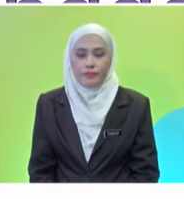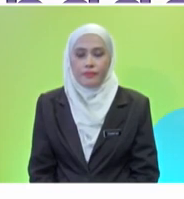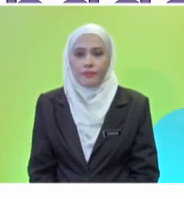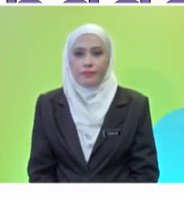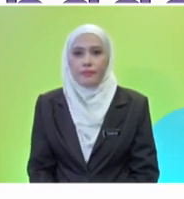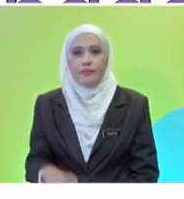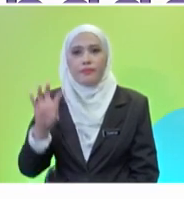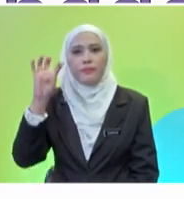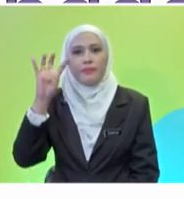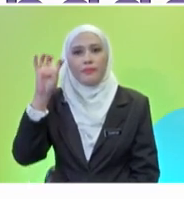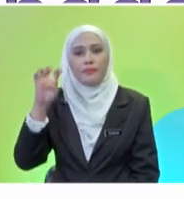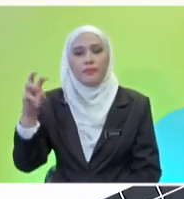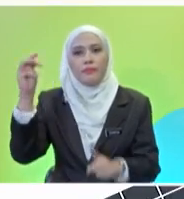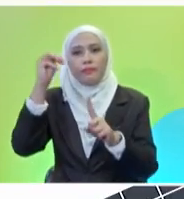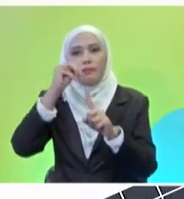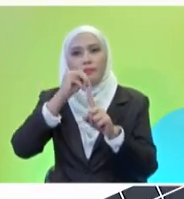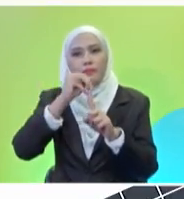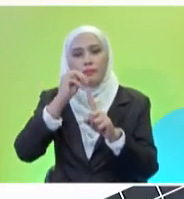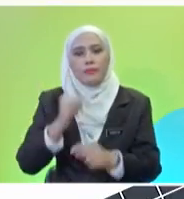40 saja